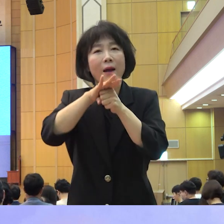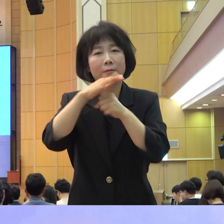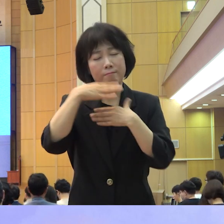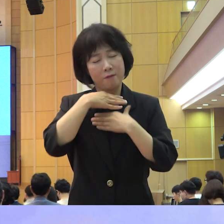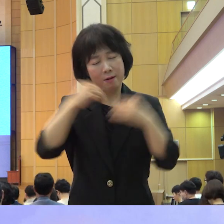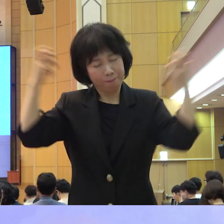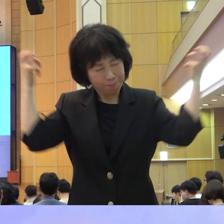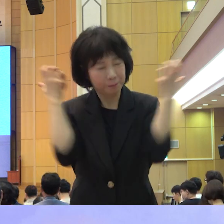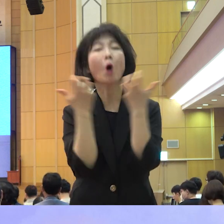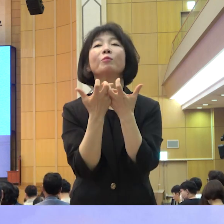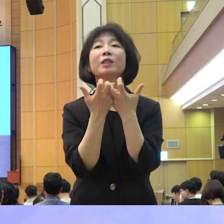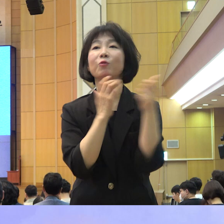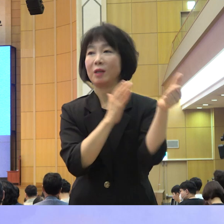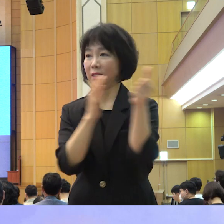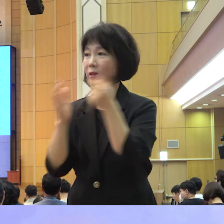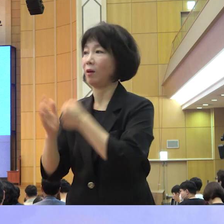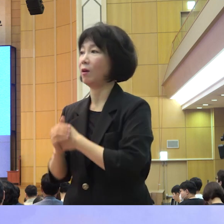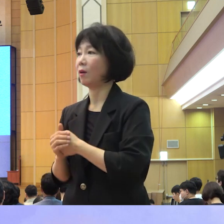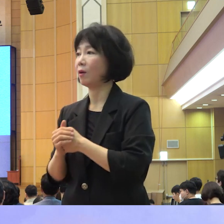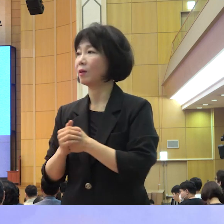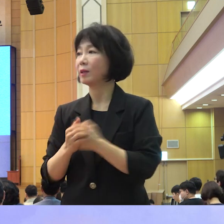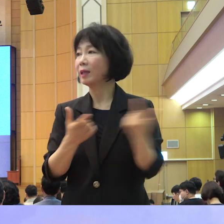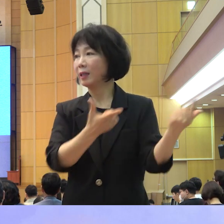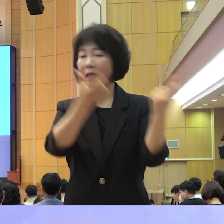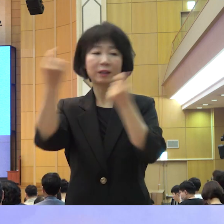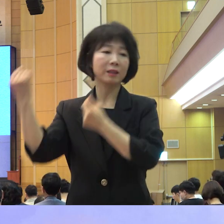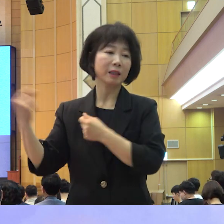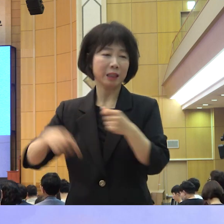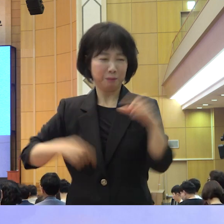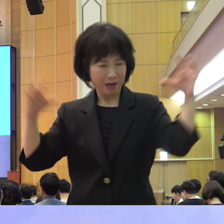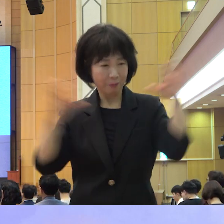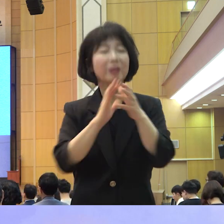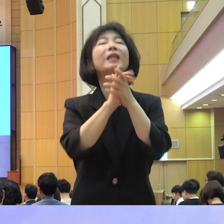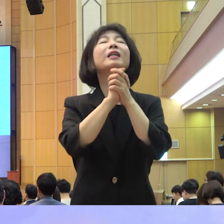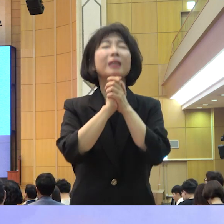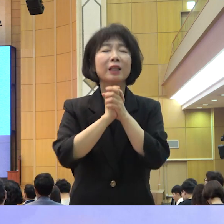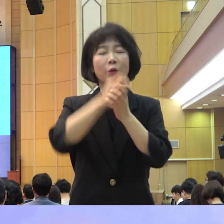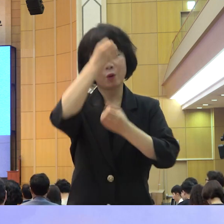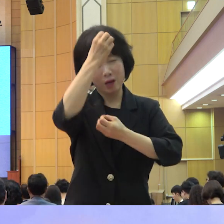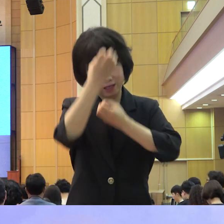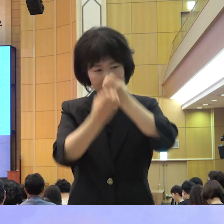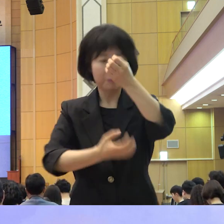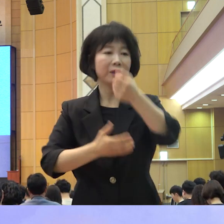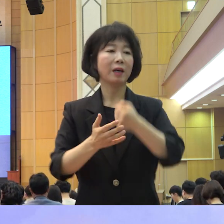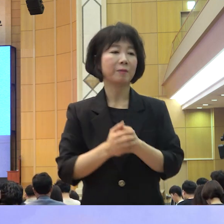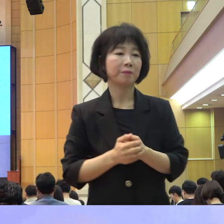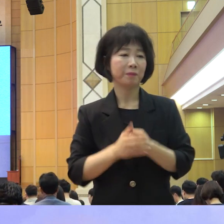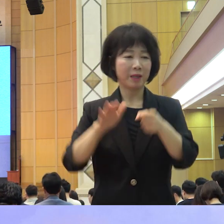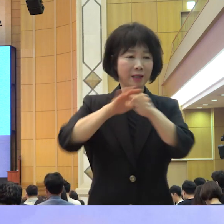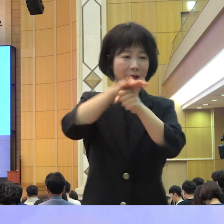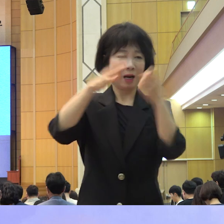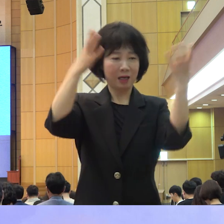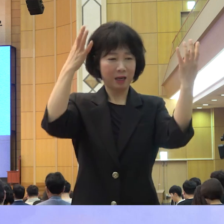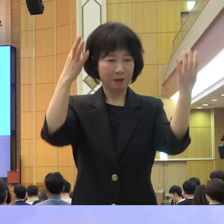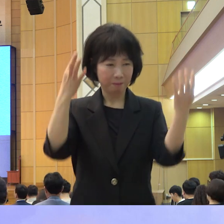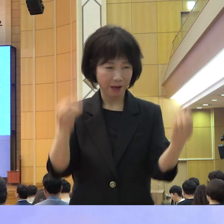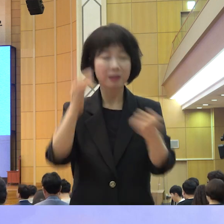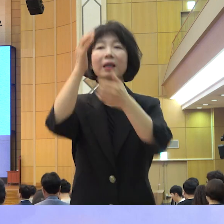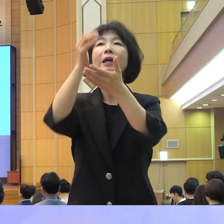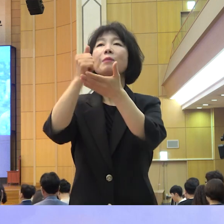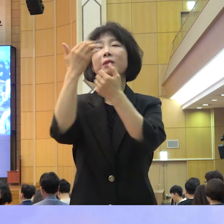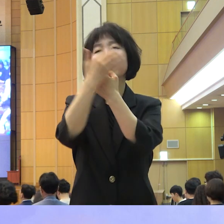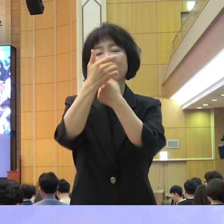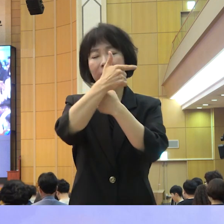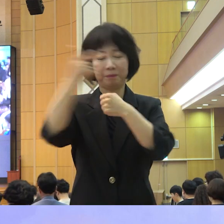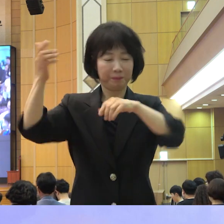하나님의 평안이 넘치도록 우리가 다 같이 이 시간 합심해서 기도해 주겠습니다. 사랑의 주님,